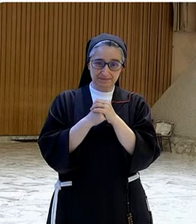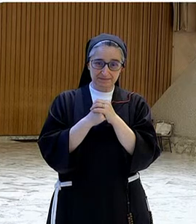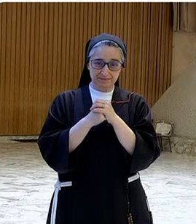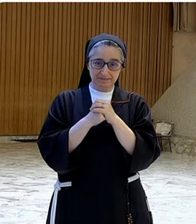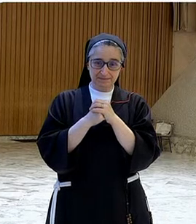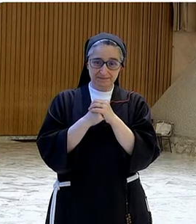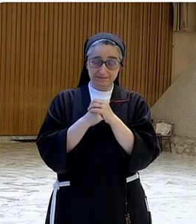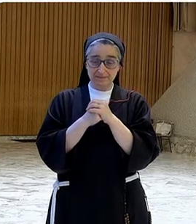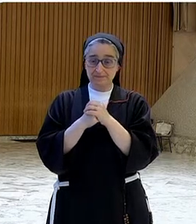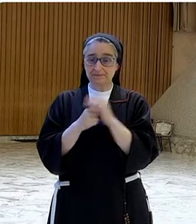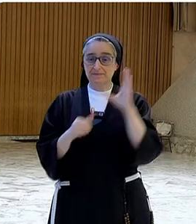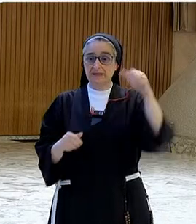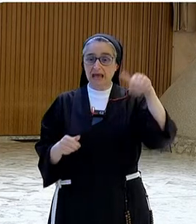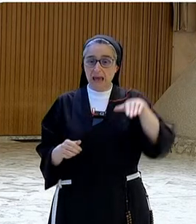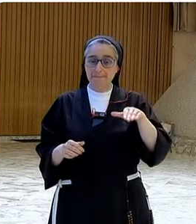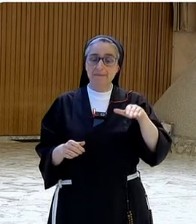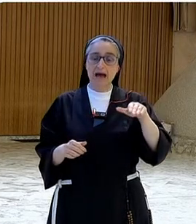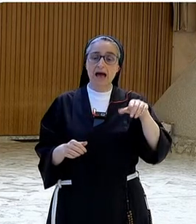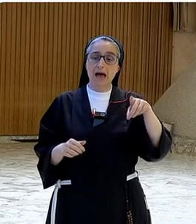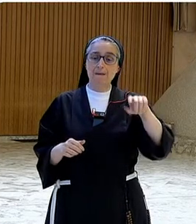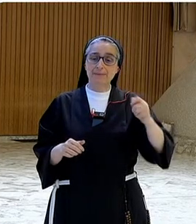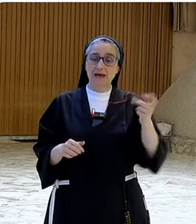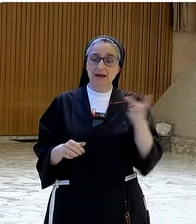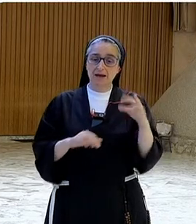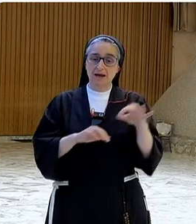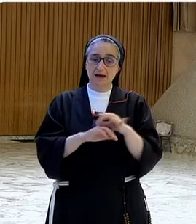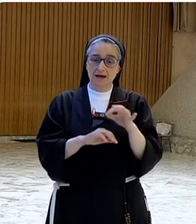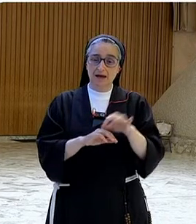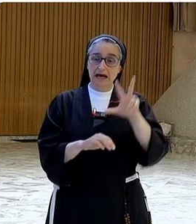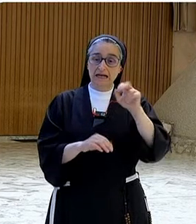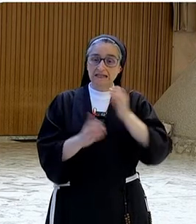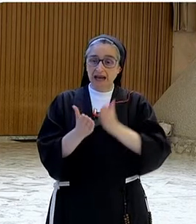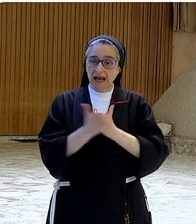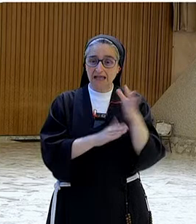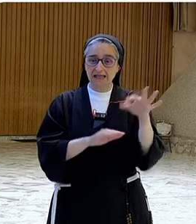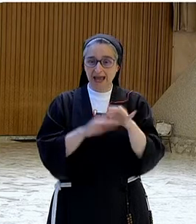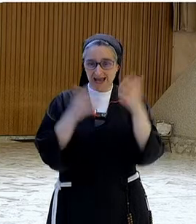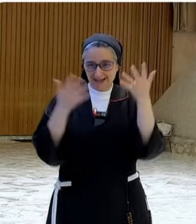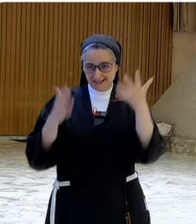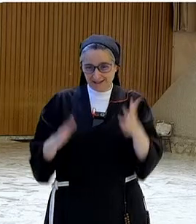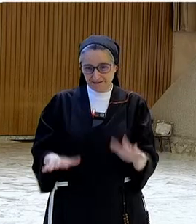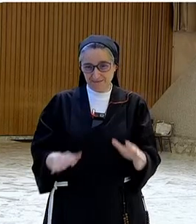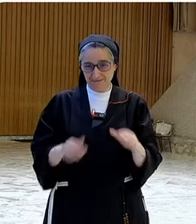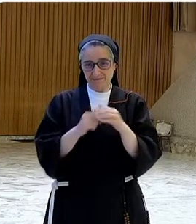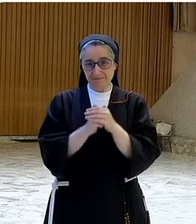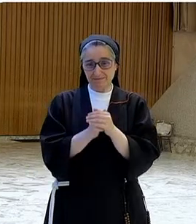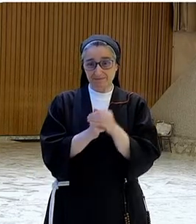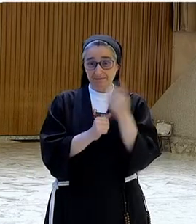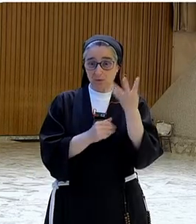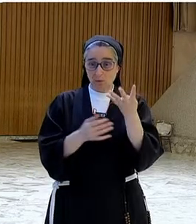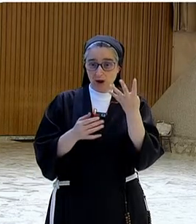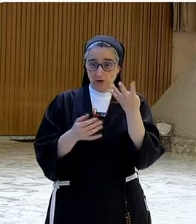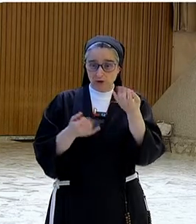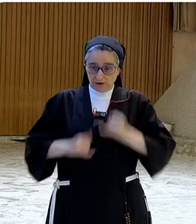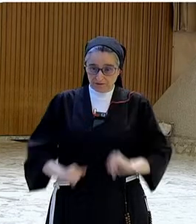Emma Ciccarelli e Piermarco Trulli sono sposati da 30 anni e hanno 4